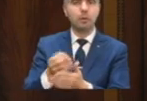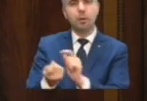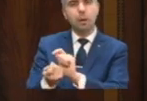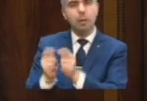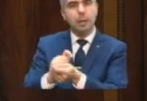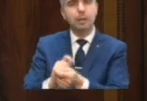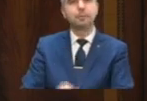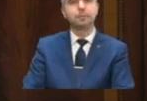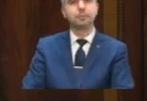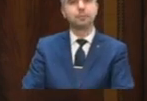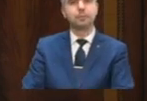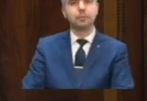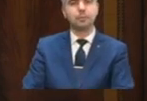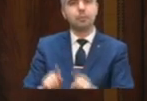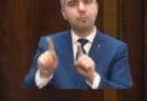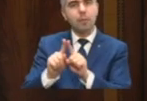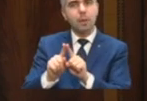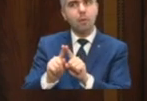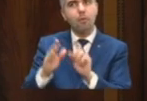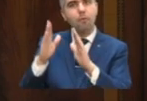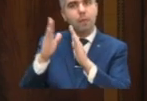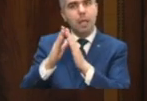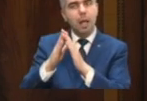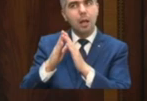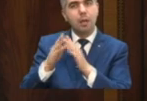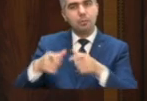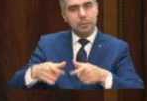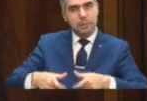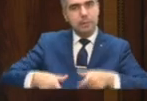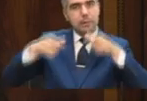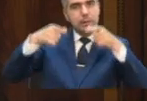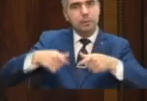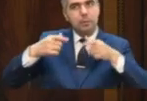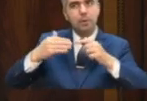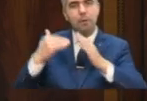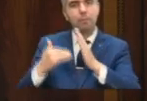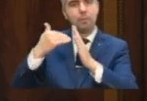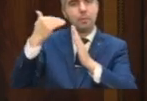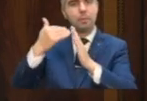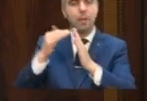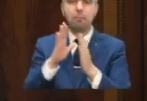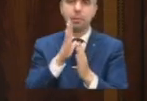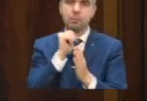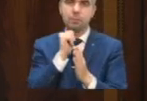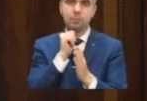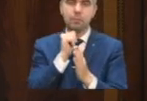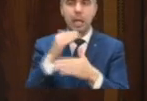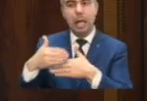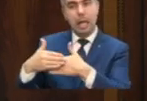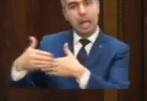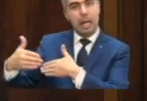قبيل التشجيعات ذات التجهيز المحدود أو التدريجي للوتيسما بروغريسيف بمحاذاة